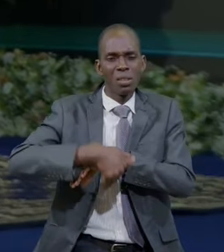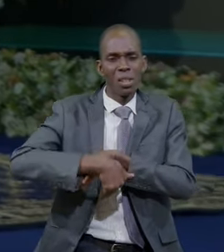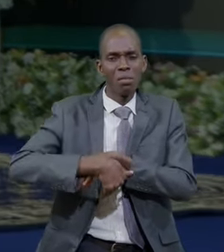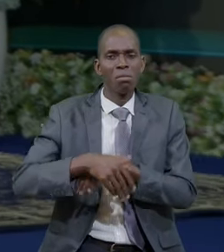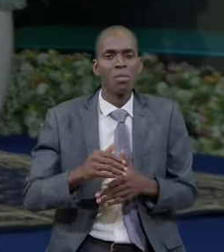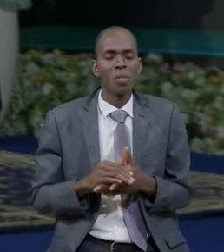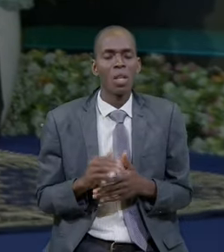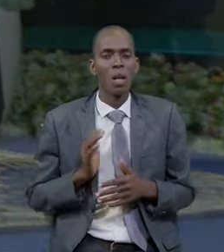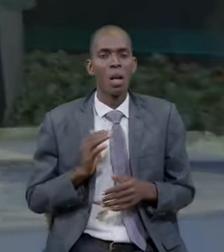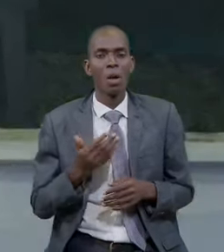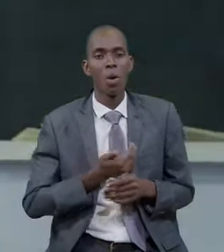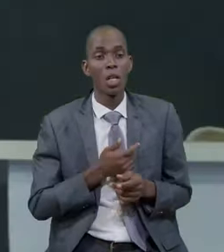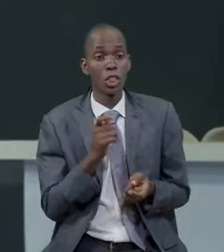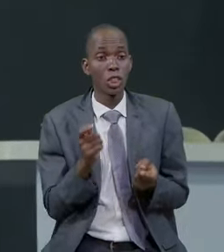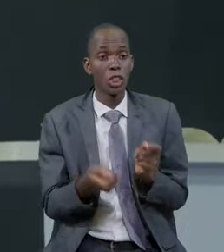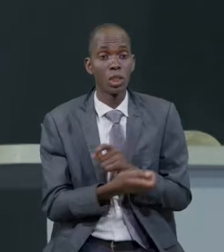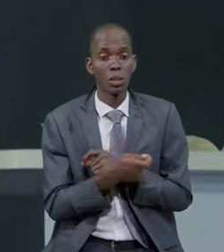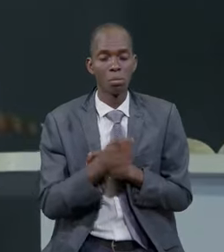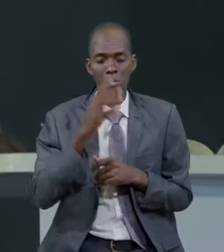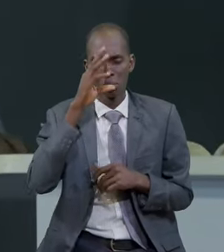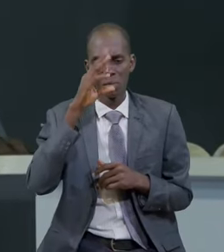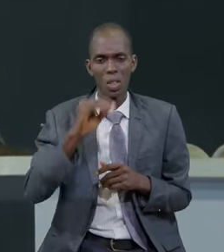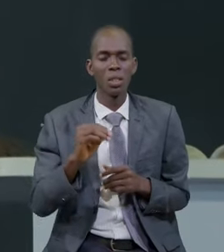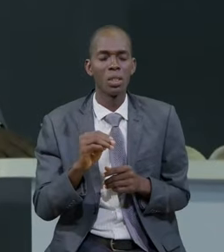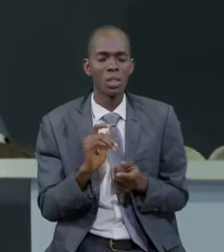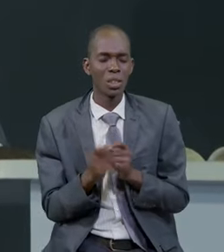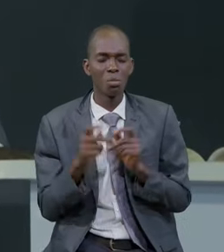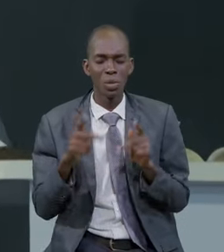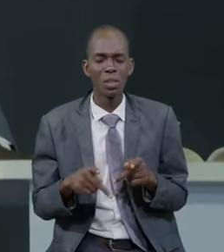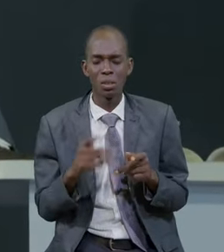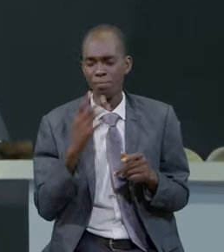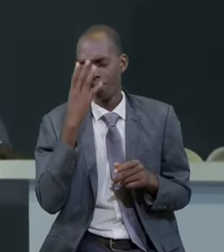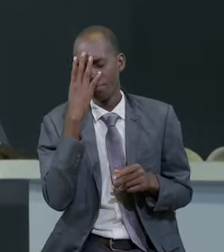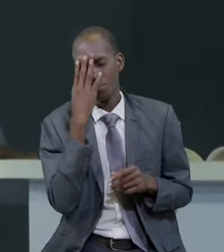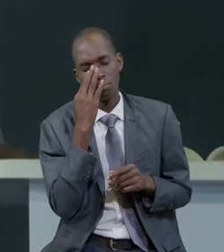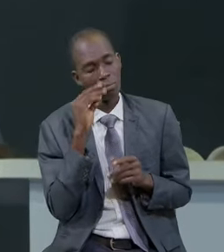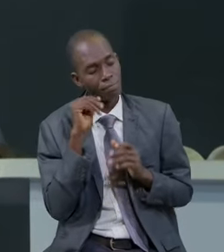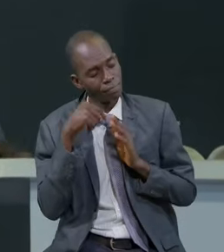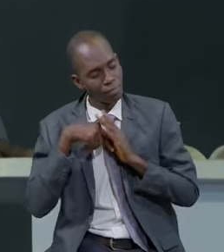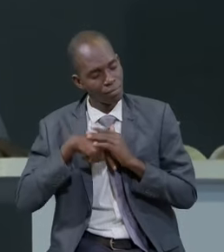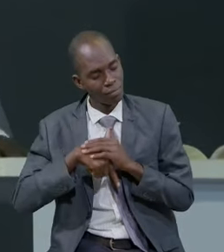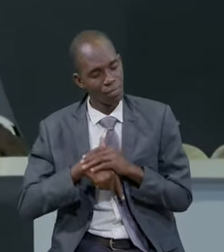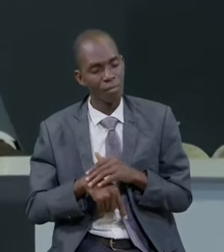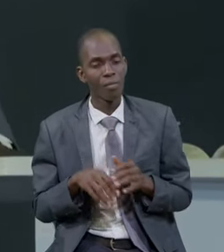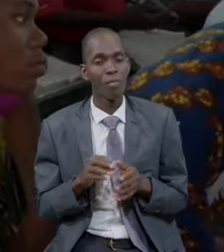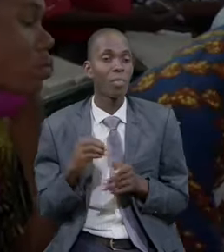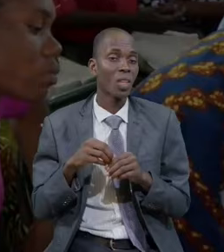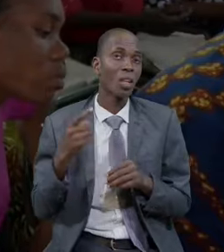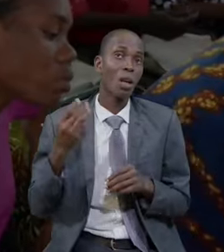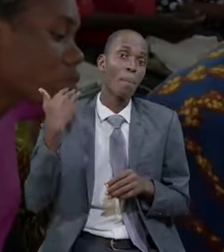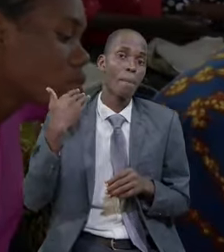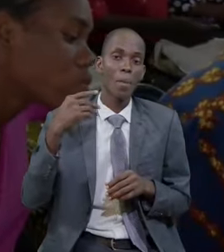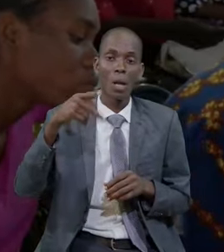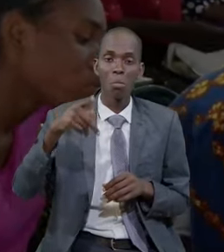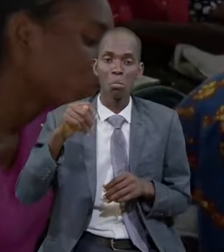Notre homme changé, homme transformé, dormait. Vous ne savez pas le passé, Pierre n'allait pas